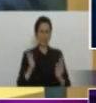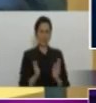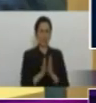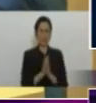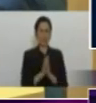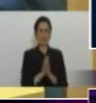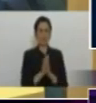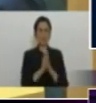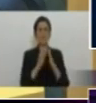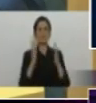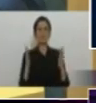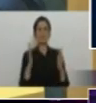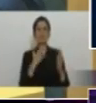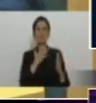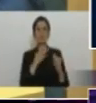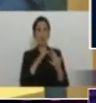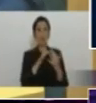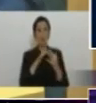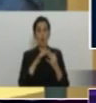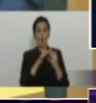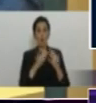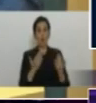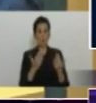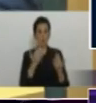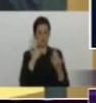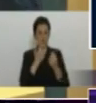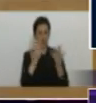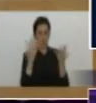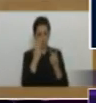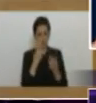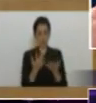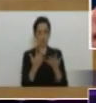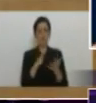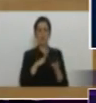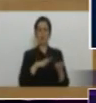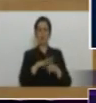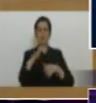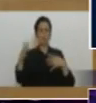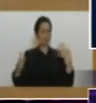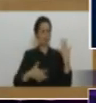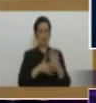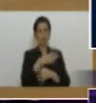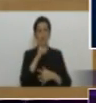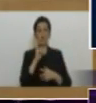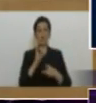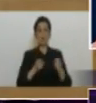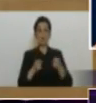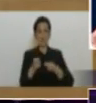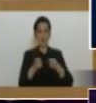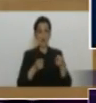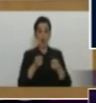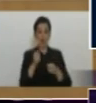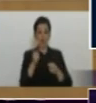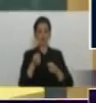არ მოაწერა, მაგრამ ამ პარლამენტში ხო ხედავთ, რომ ხალხისა და პარტიების, ასევე როგორც არასამთავრობო სექტორის და საერთაშორისო ზეწოლის შედეგად